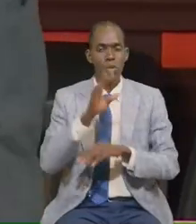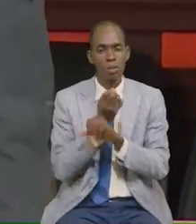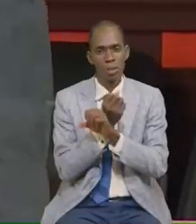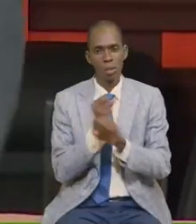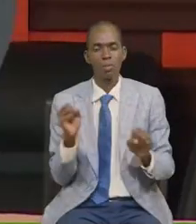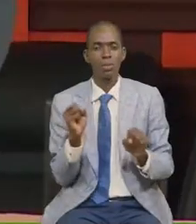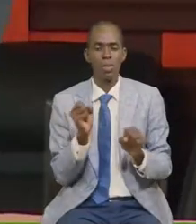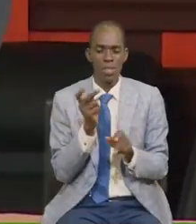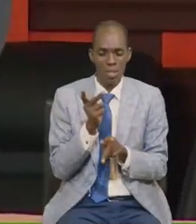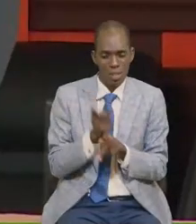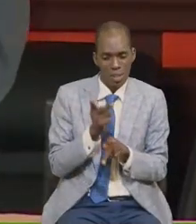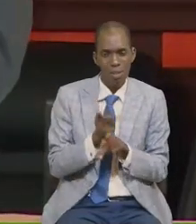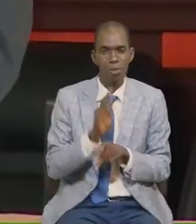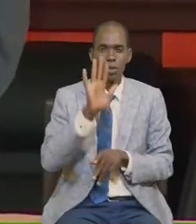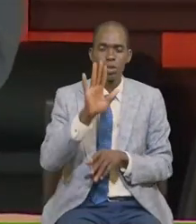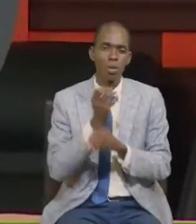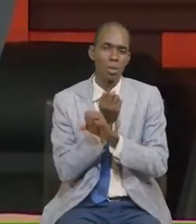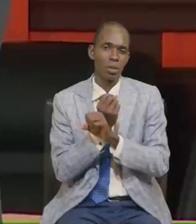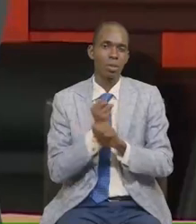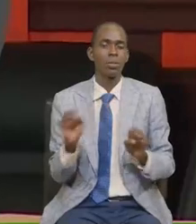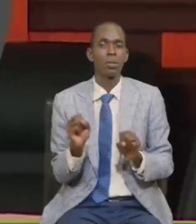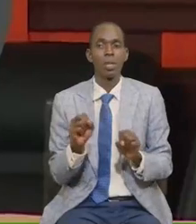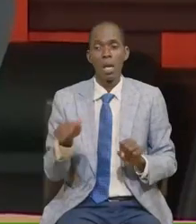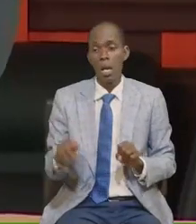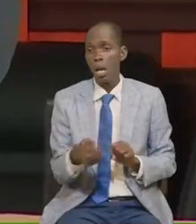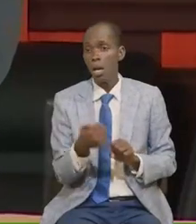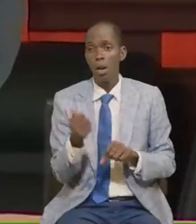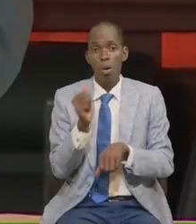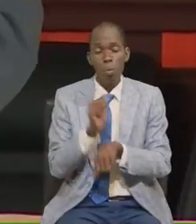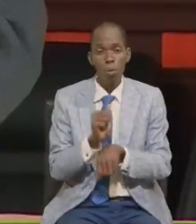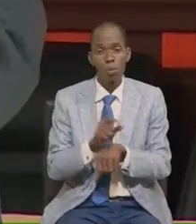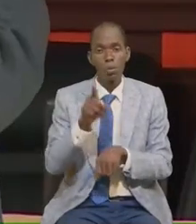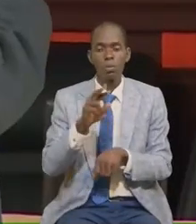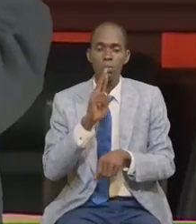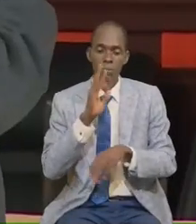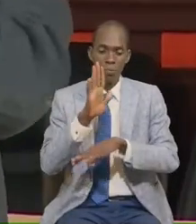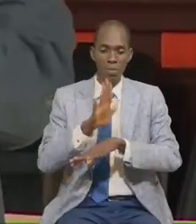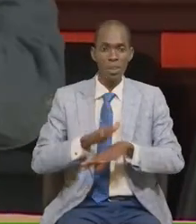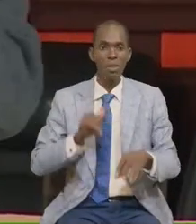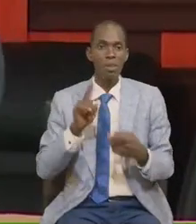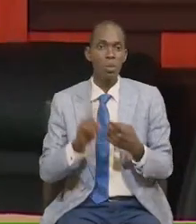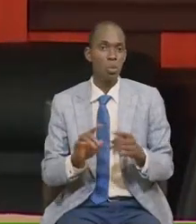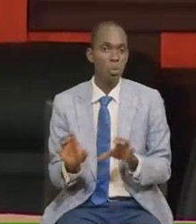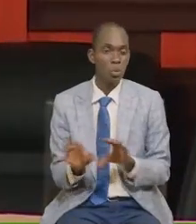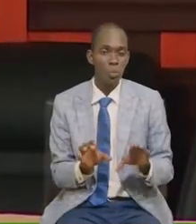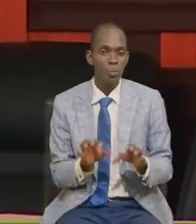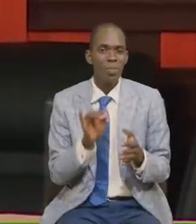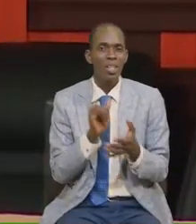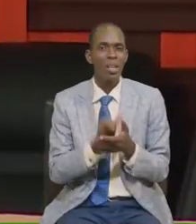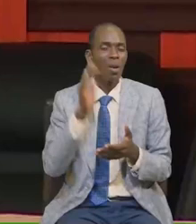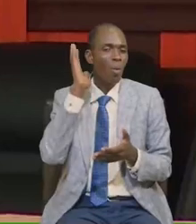votre salut tout tout avec que vous êtes appelé à faire qui va